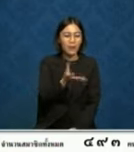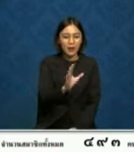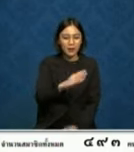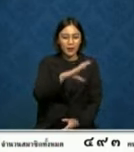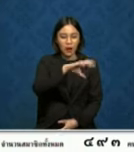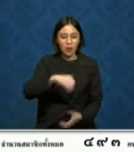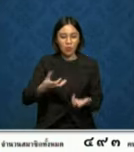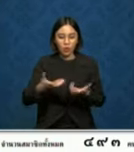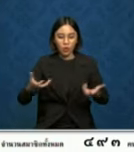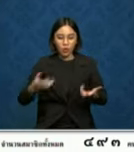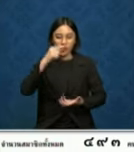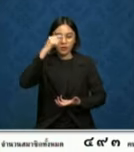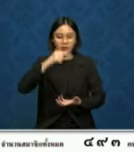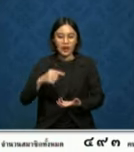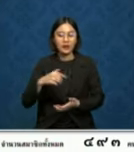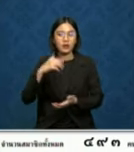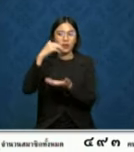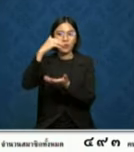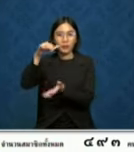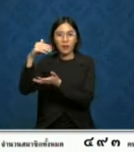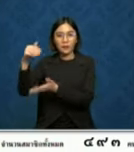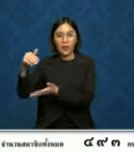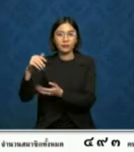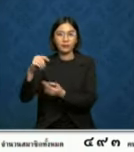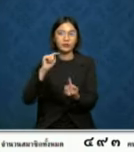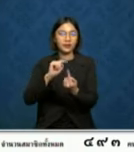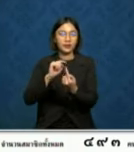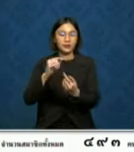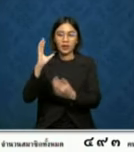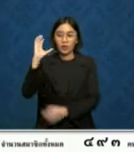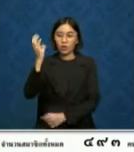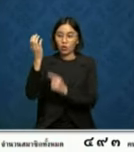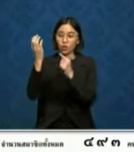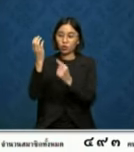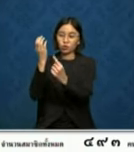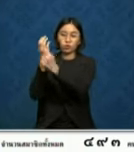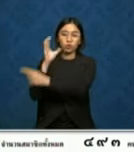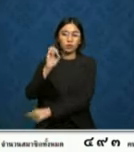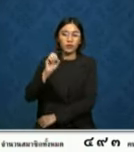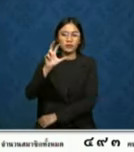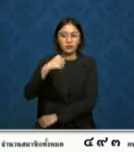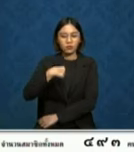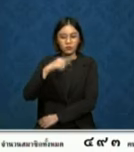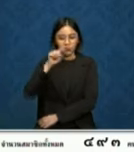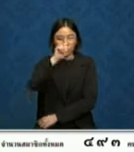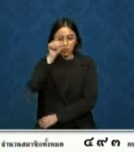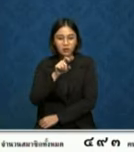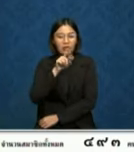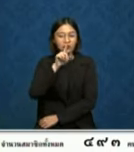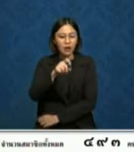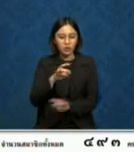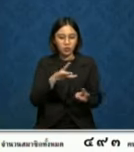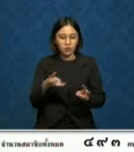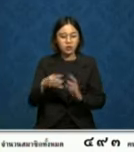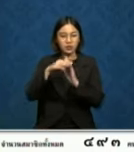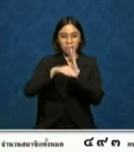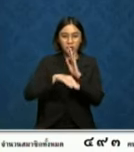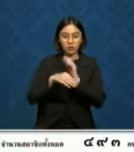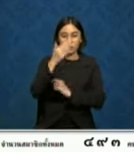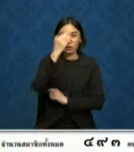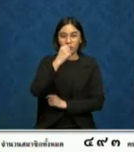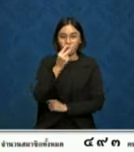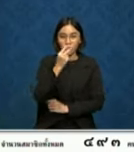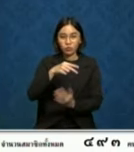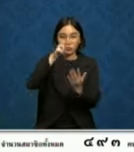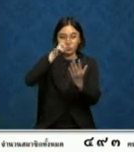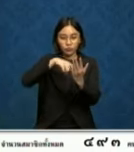จะนำสินค้าไทยออกสู่ 53 Hostของท่านทั่วโลกว่ากันไปนะครับผมติดใจตรงวิธีการเนี่ยแหละครับเพราะผมไปไล่